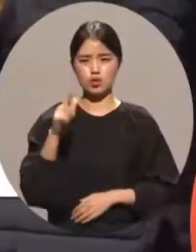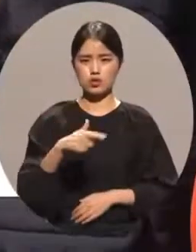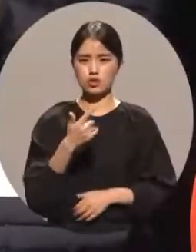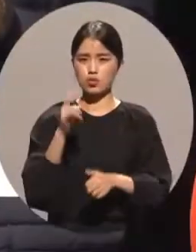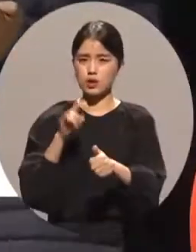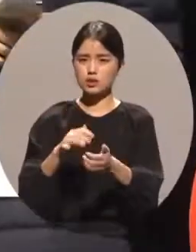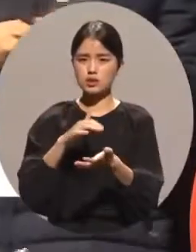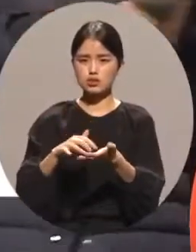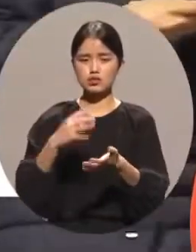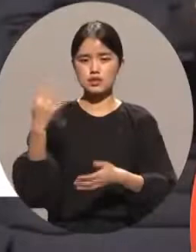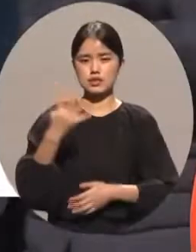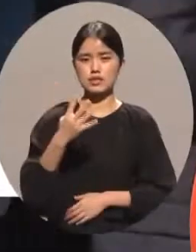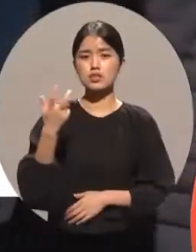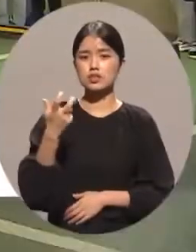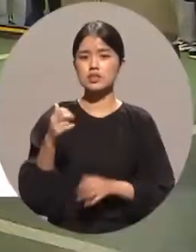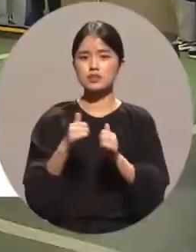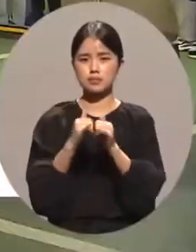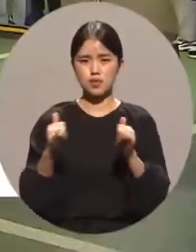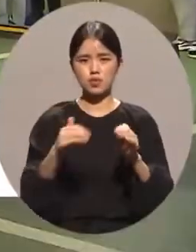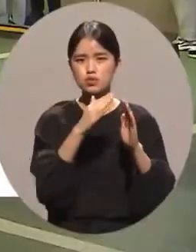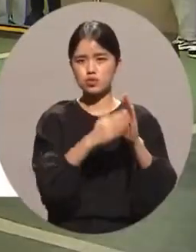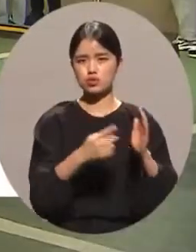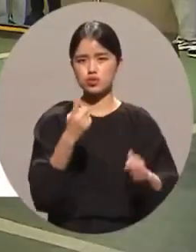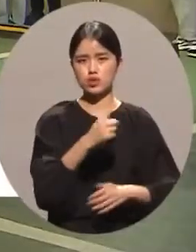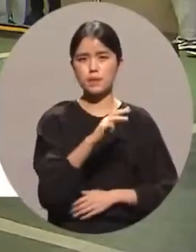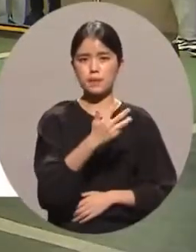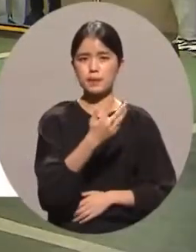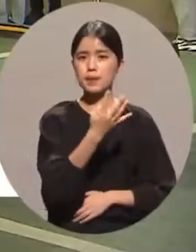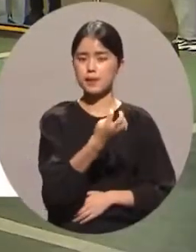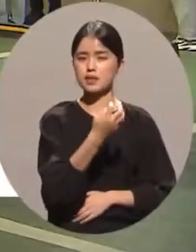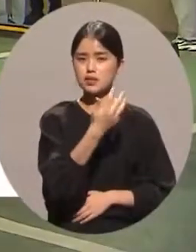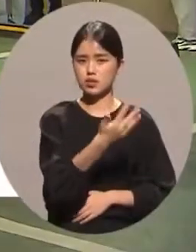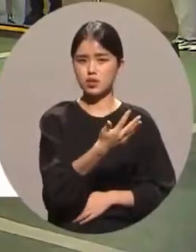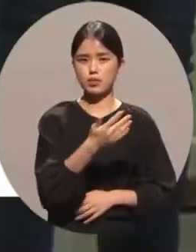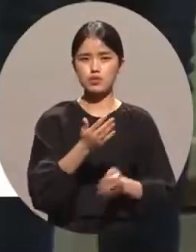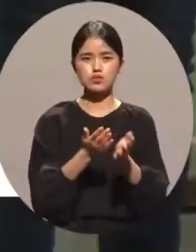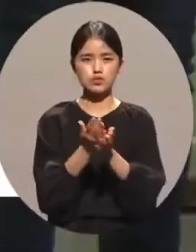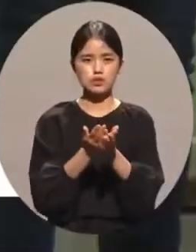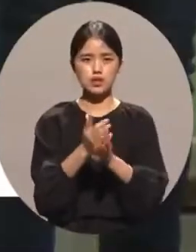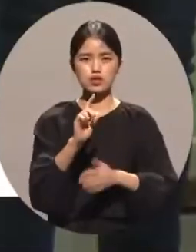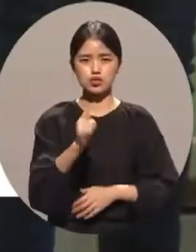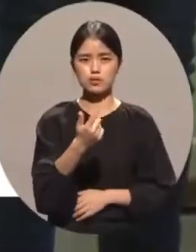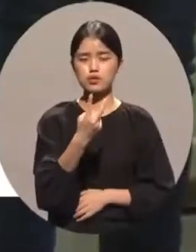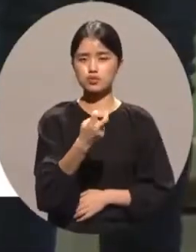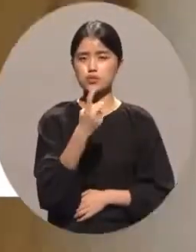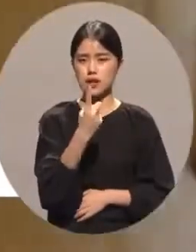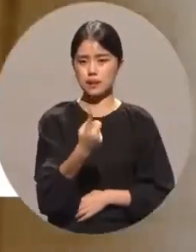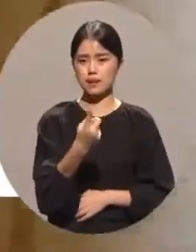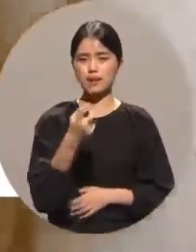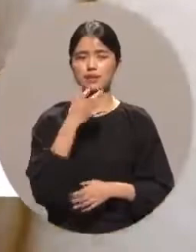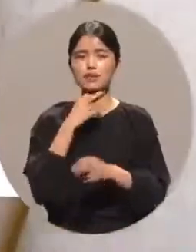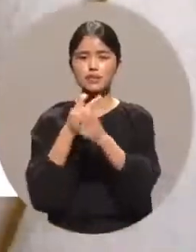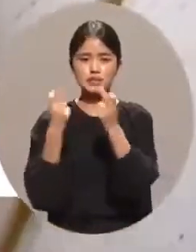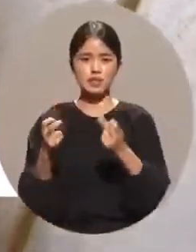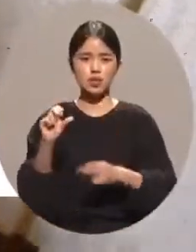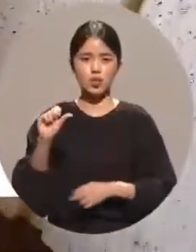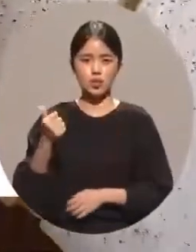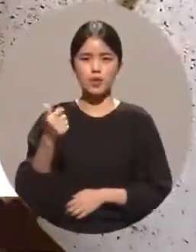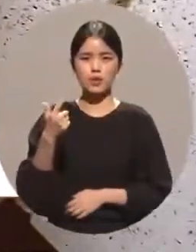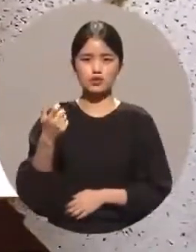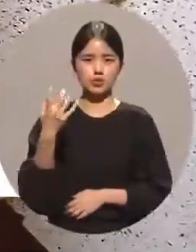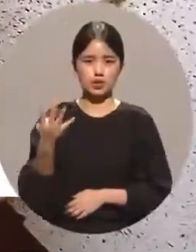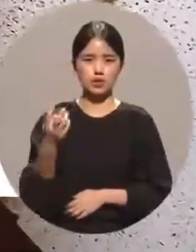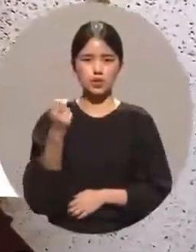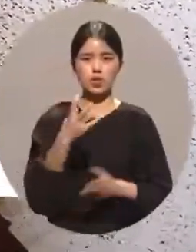9 학진 잘 수는 4천 1억 명으로 전 주어 1800 48명 분산 600 21명 익산 500 60 되며